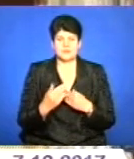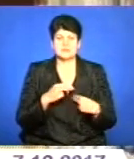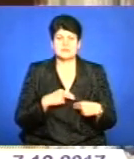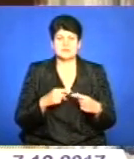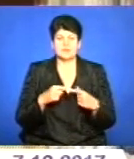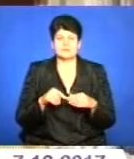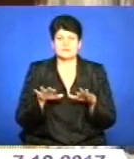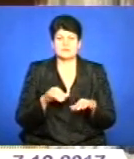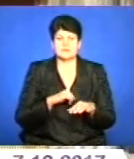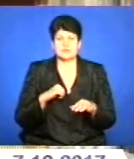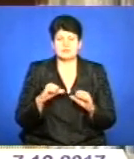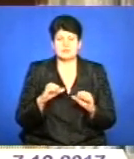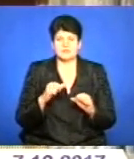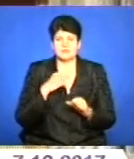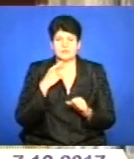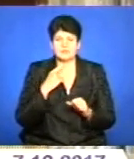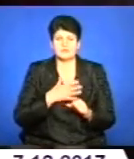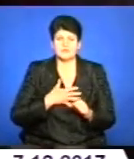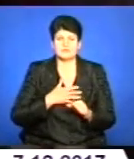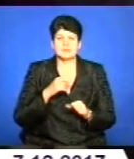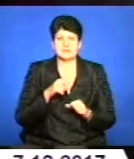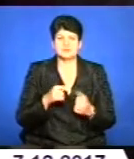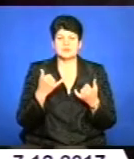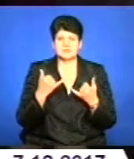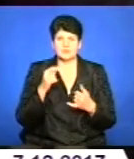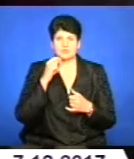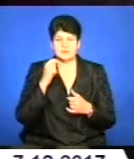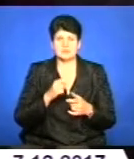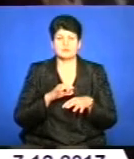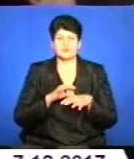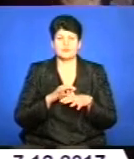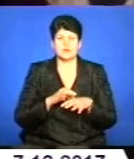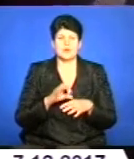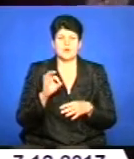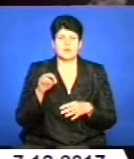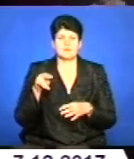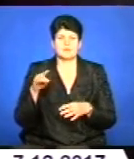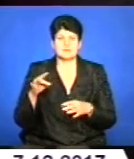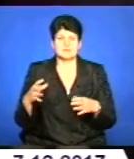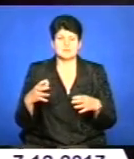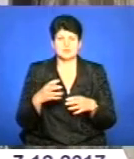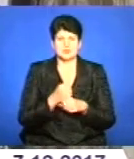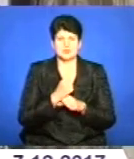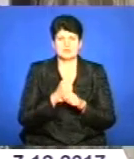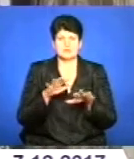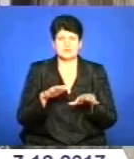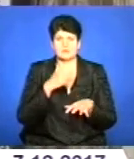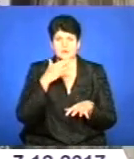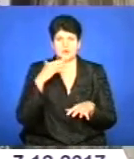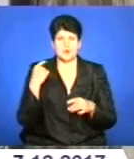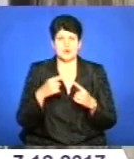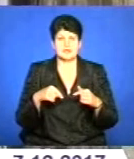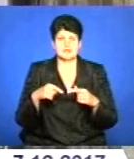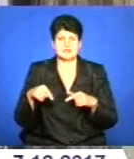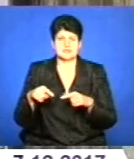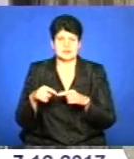місцевого самоврядування зауважують, хвилює те, що зараз в країні проходить оптимізація і скорочення робочих місць в багатьох організаціях і